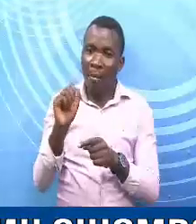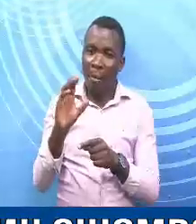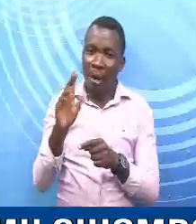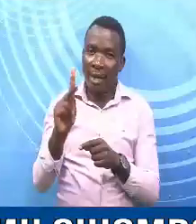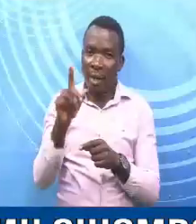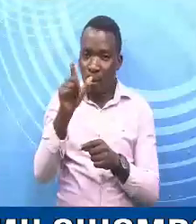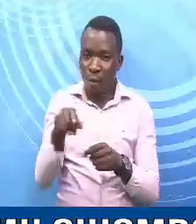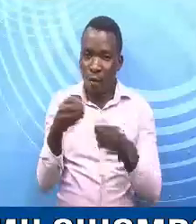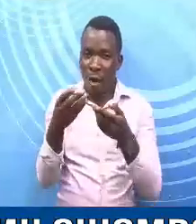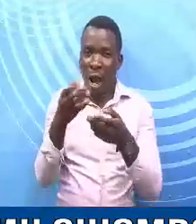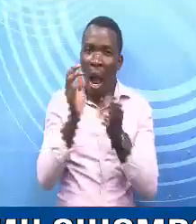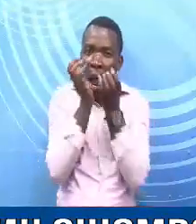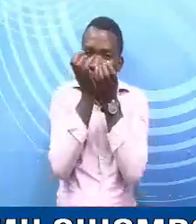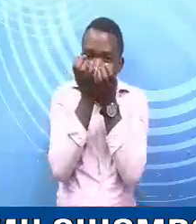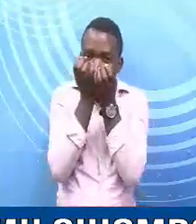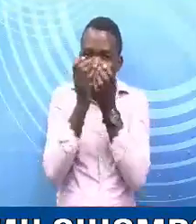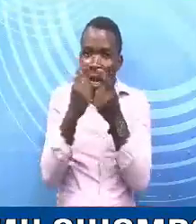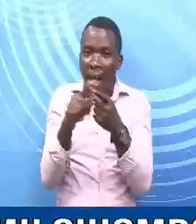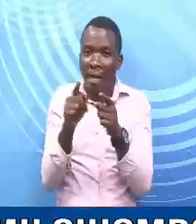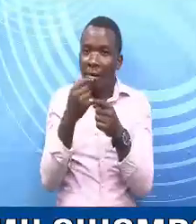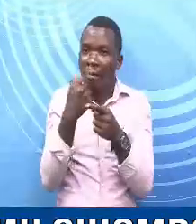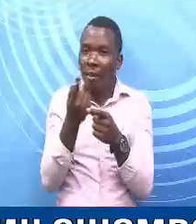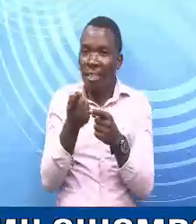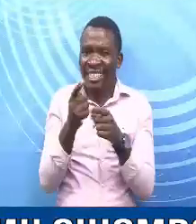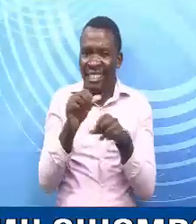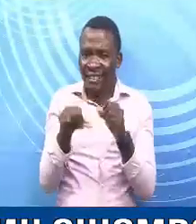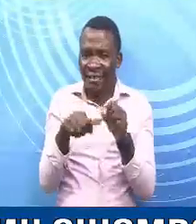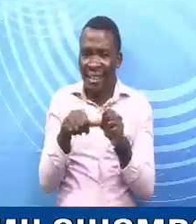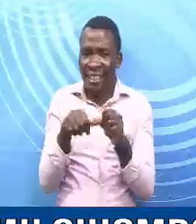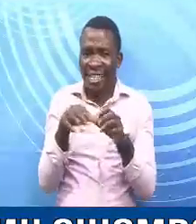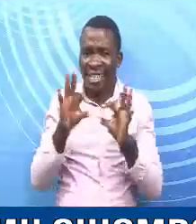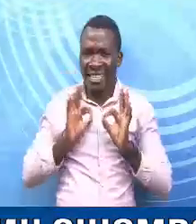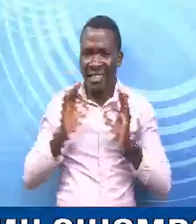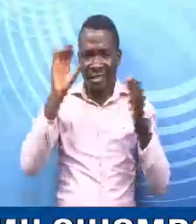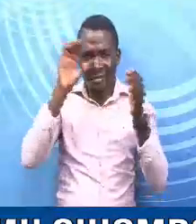ko ubuziranenge bw'ibi bishyimbo butizewe ku bijyanye n'isuku.